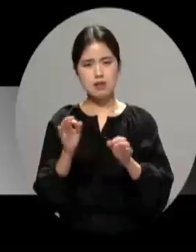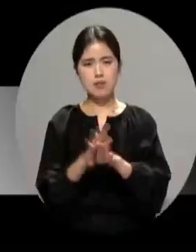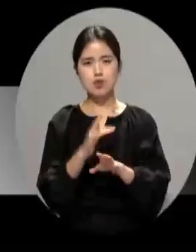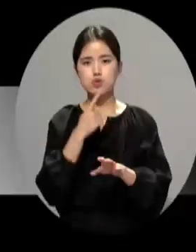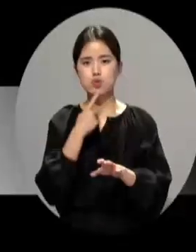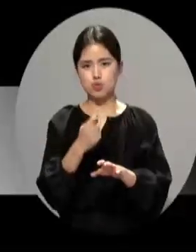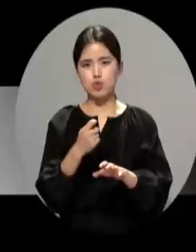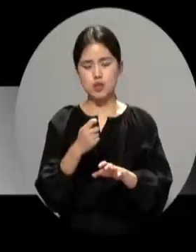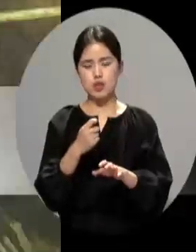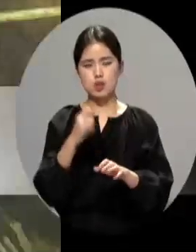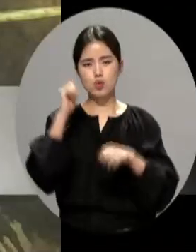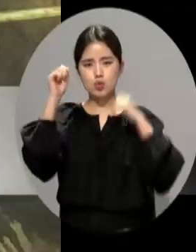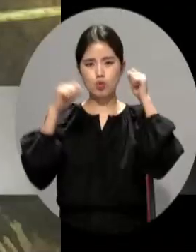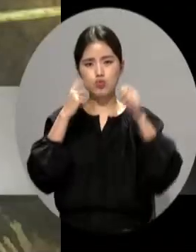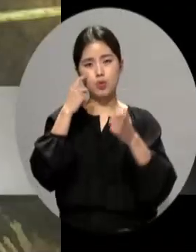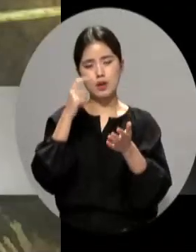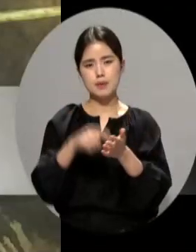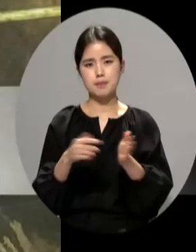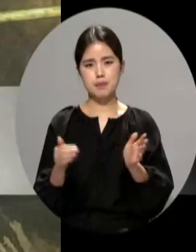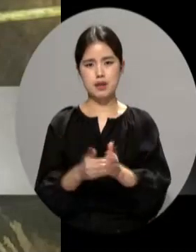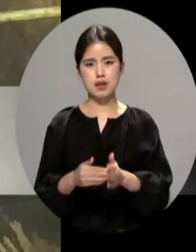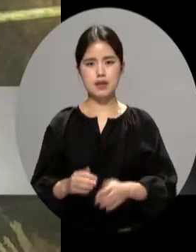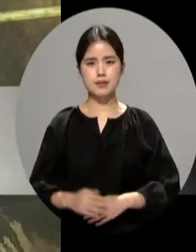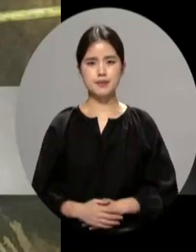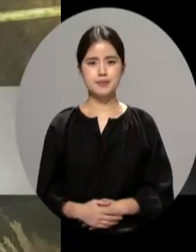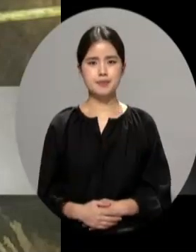동식물의 서식이 확인됐다고 밝혔습니다 전북권 뉴스였습니다